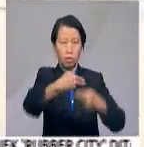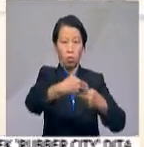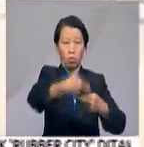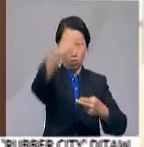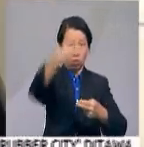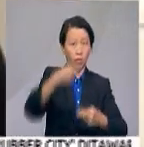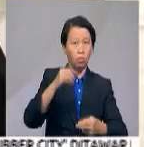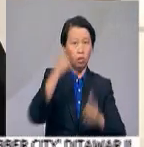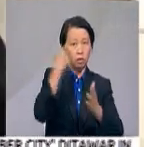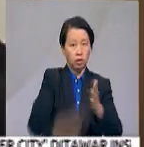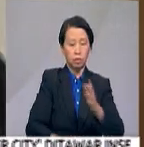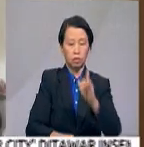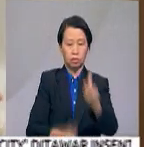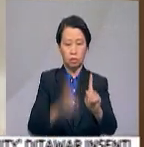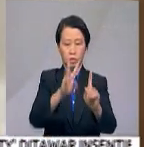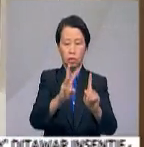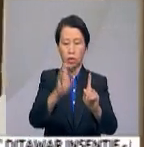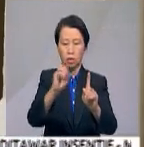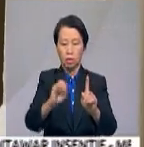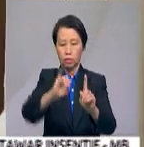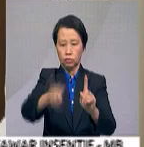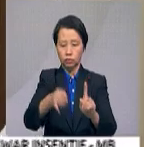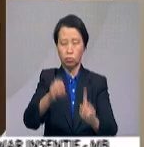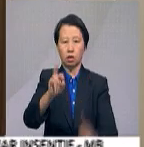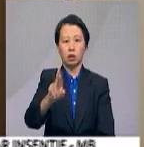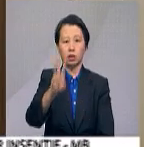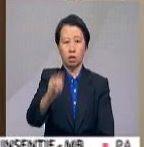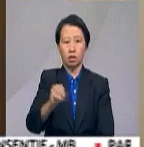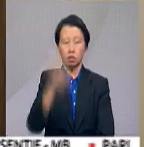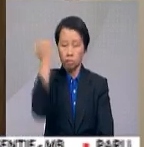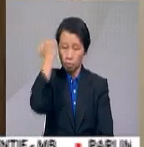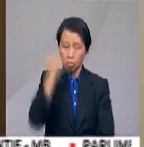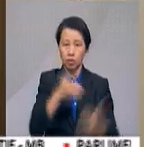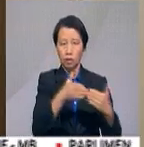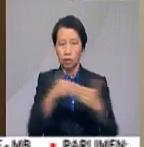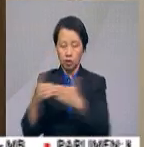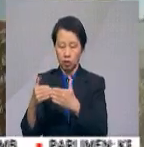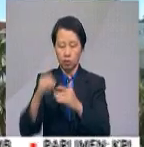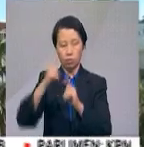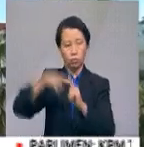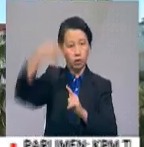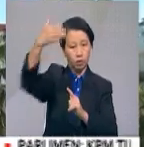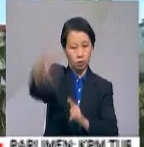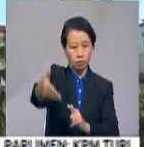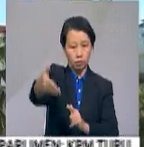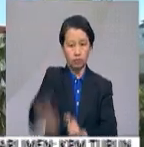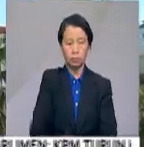Merdeka yang bernilai RM160 juta. Perbicaraan bersambung bulan depan.